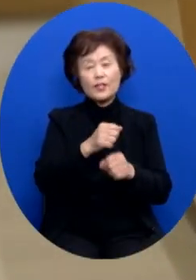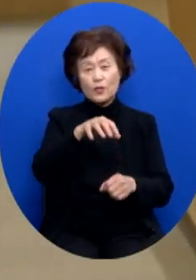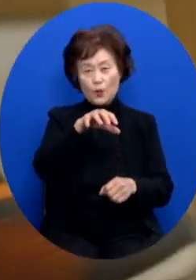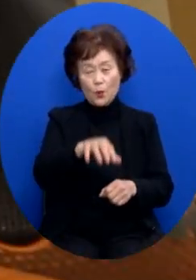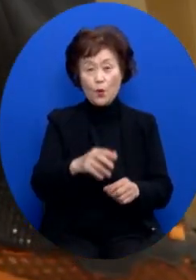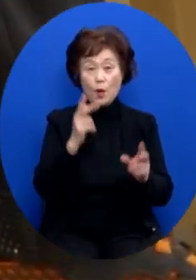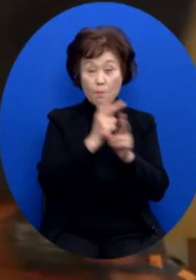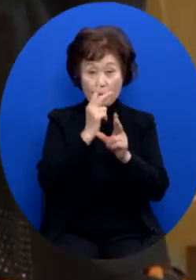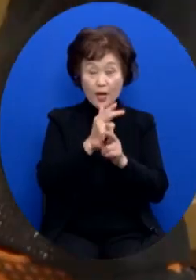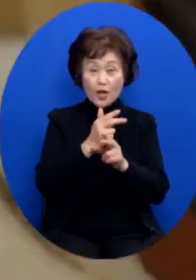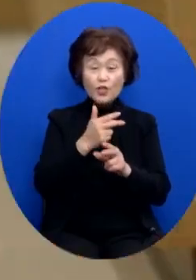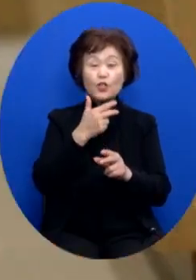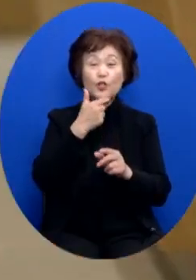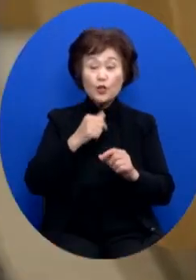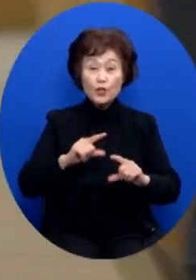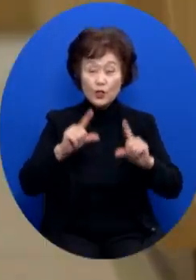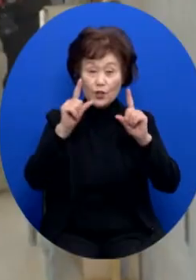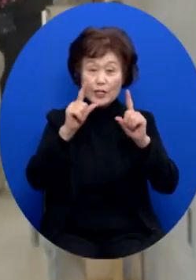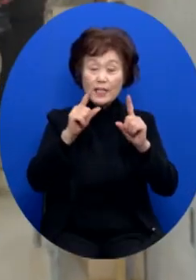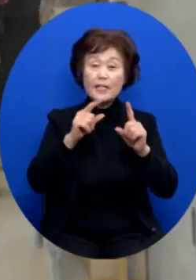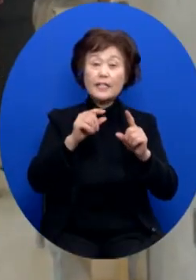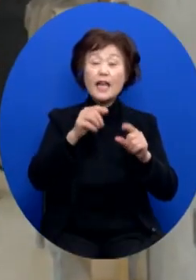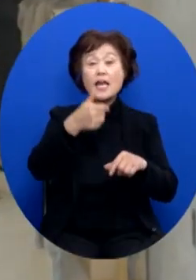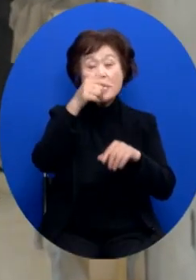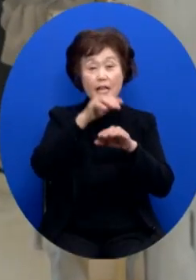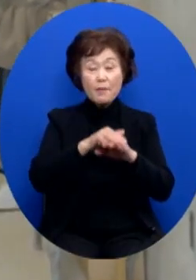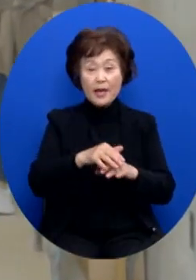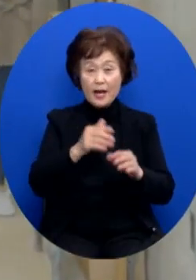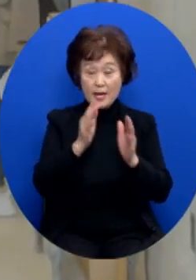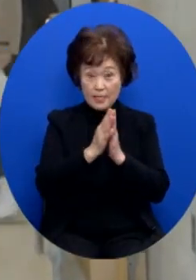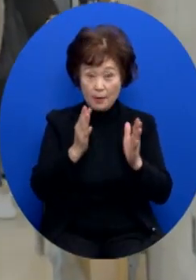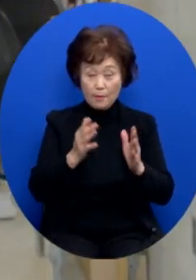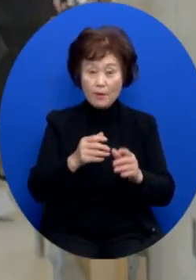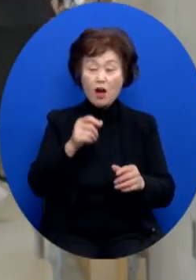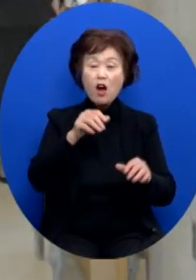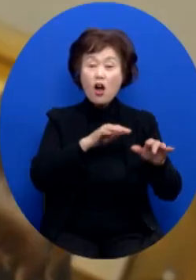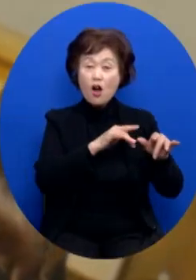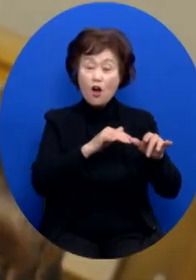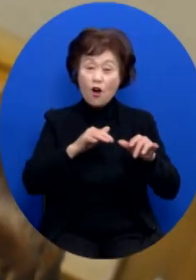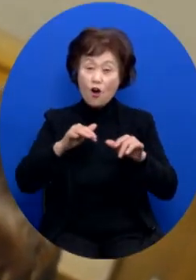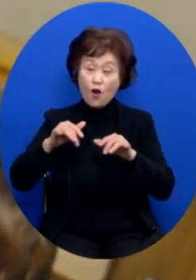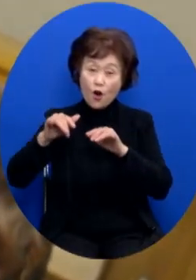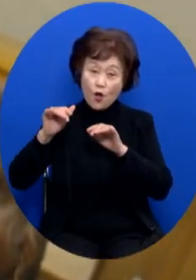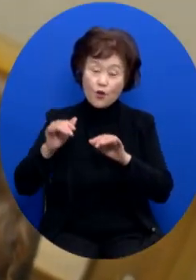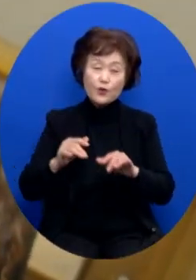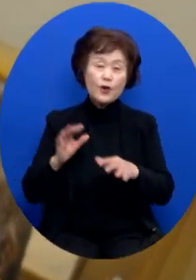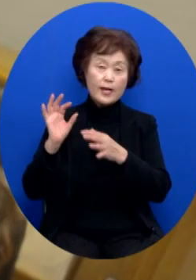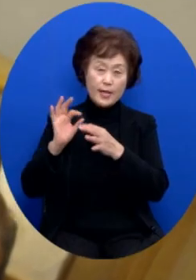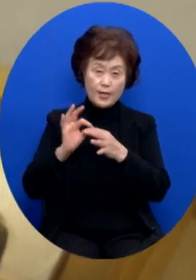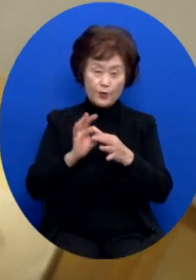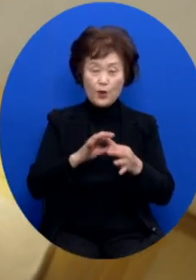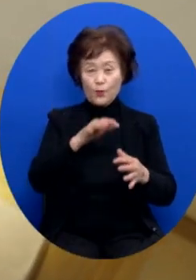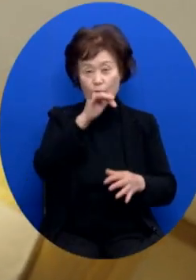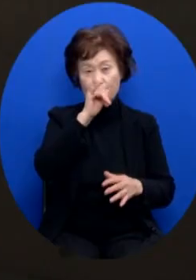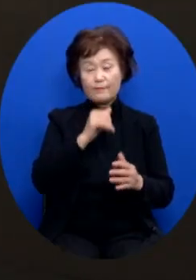일요일 오전 9시 30분 오후 1시에 예배가 진행되며 오르간 연주회가 지속적으로 열리고